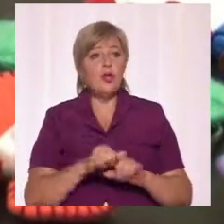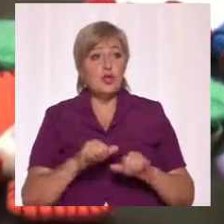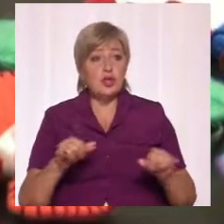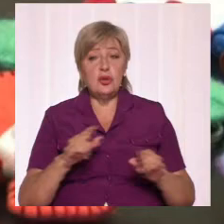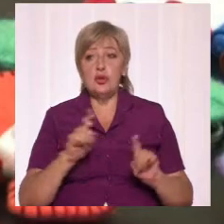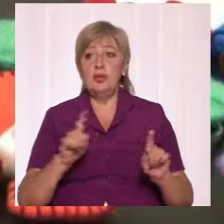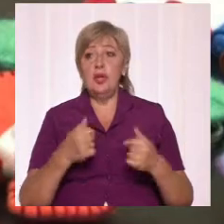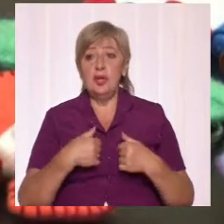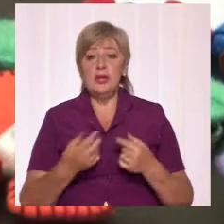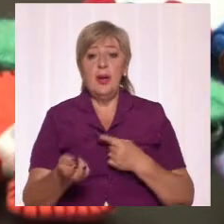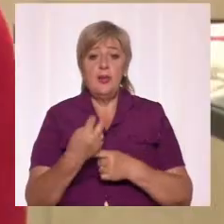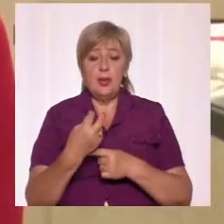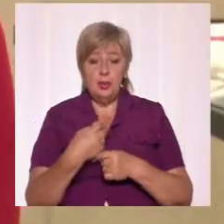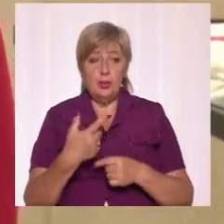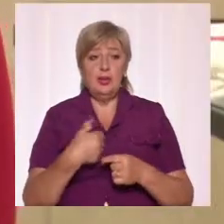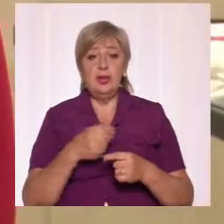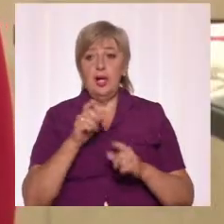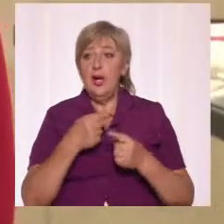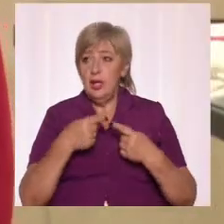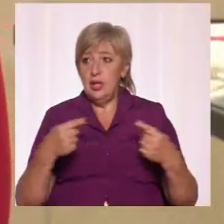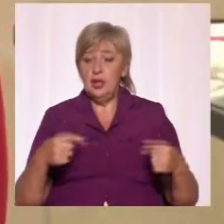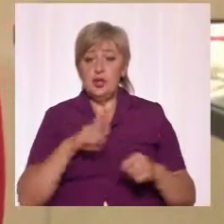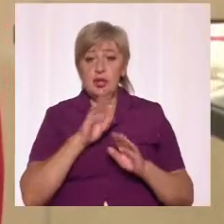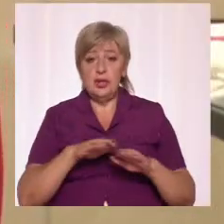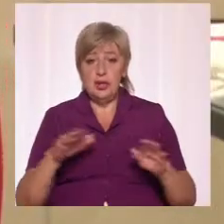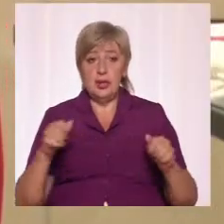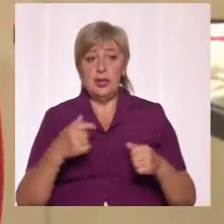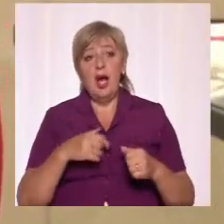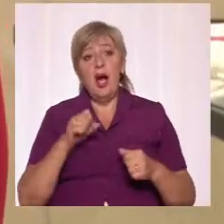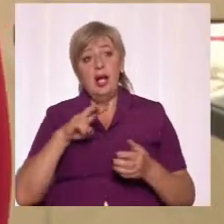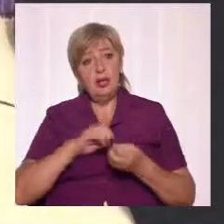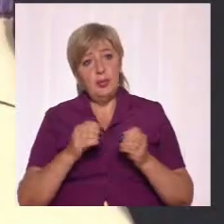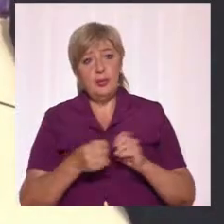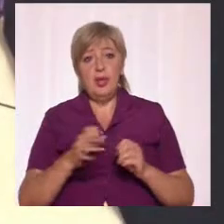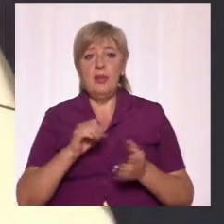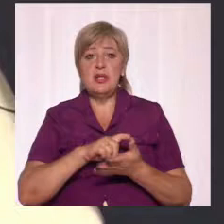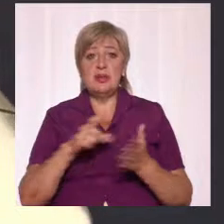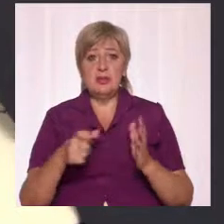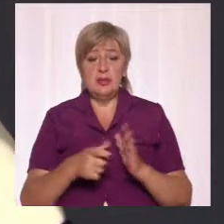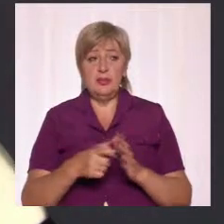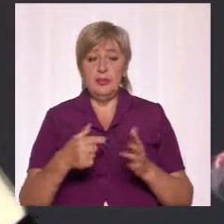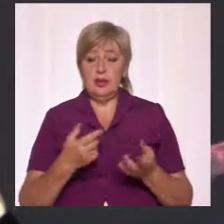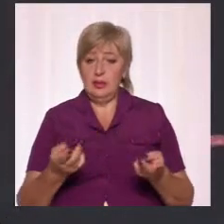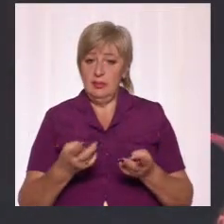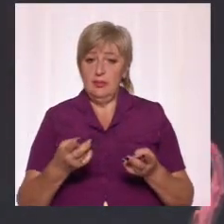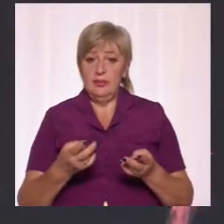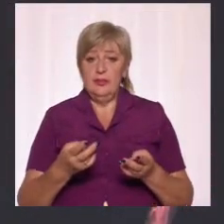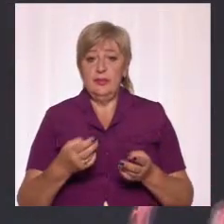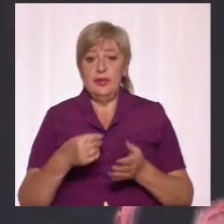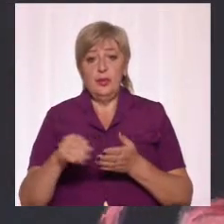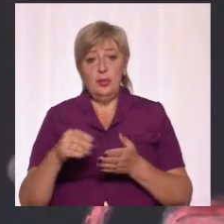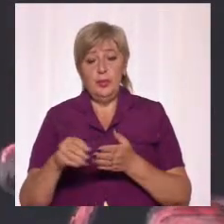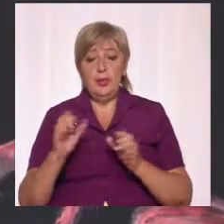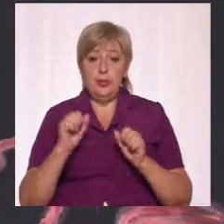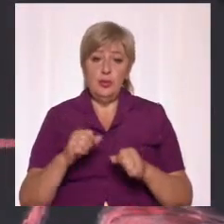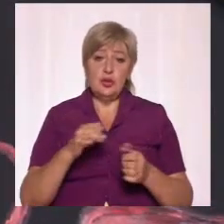поки що питання з приміщенням. Нам влада обіцяла виділити, але поки що очікуємо. Вироби кібета можна придбати на сторінці майстерні